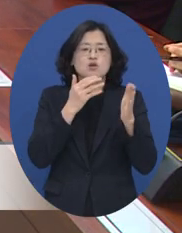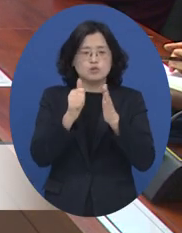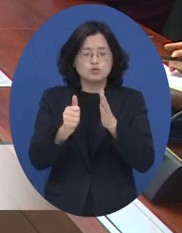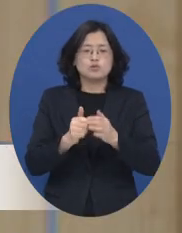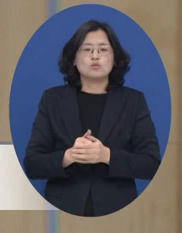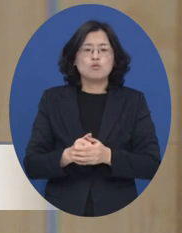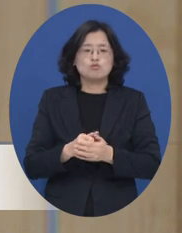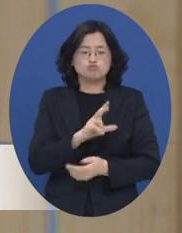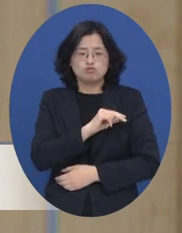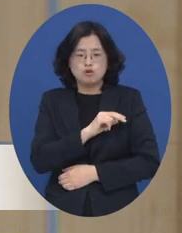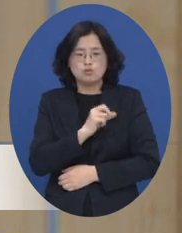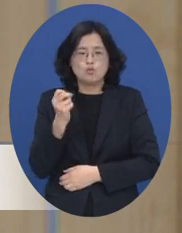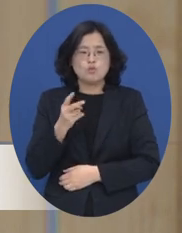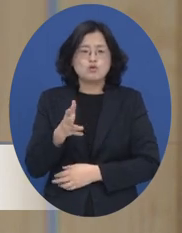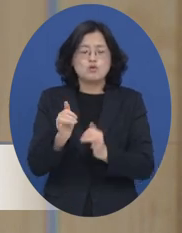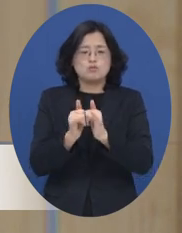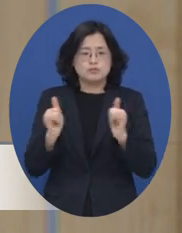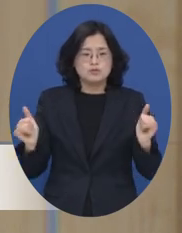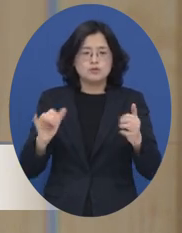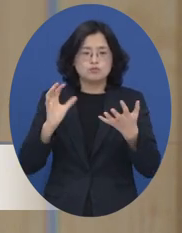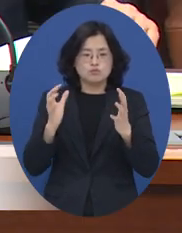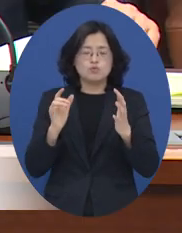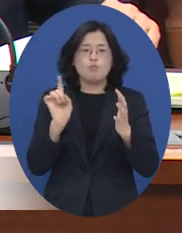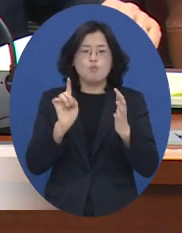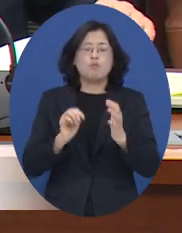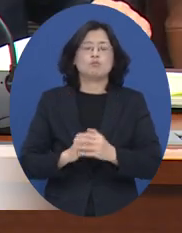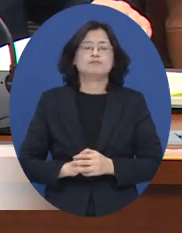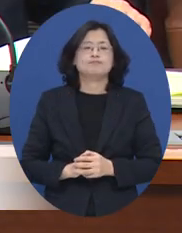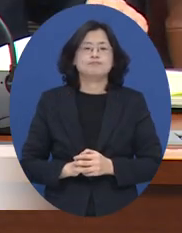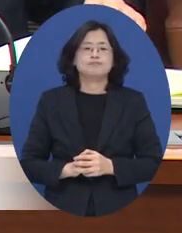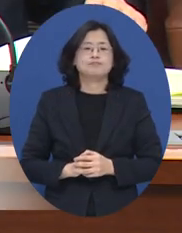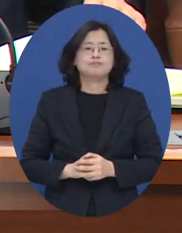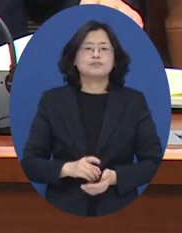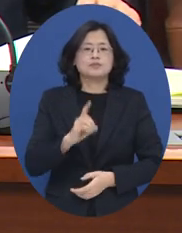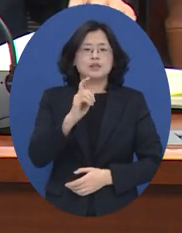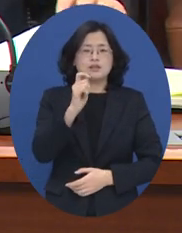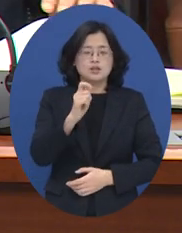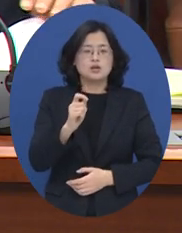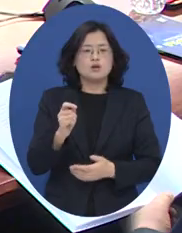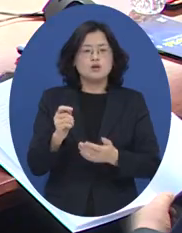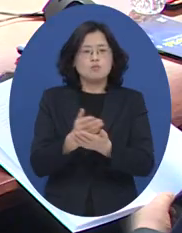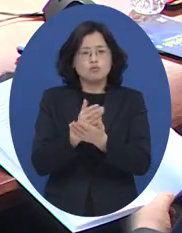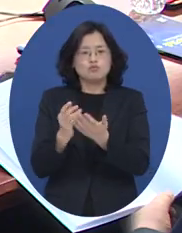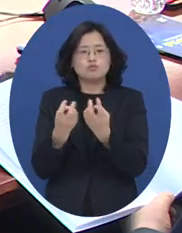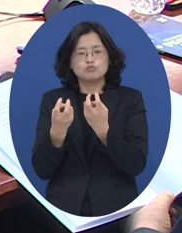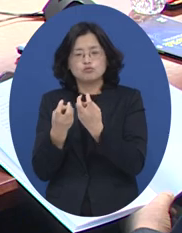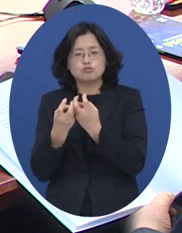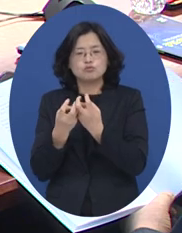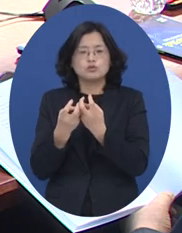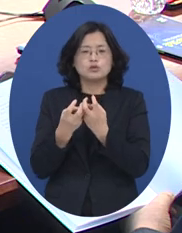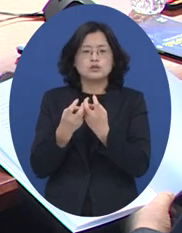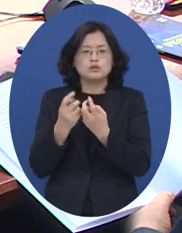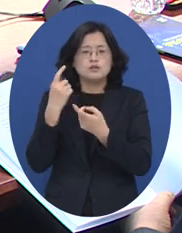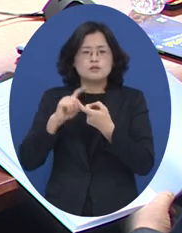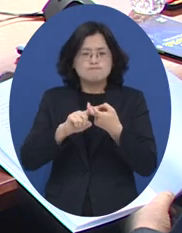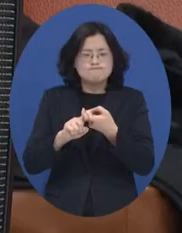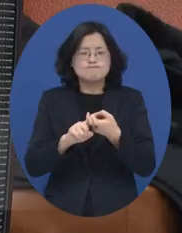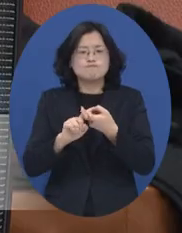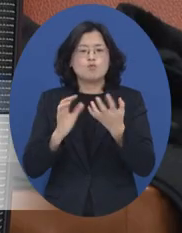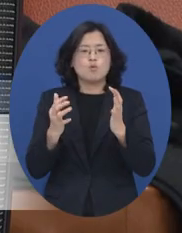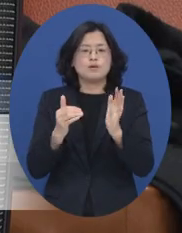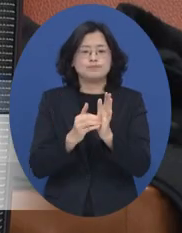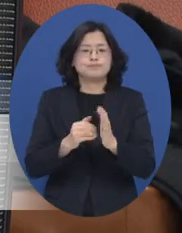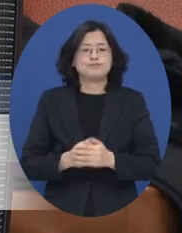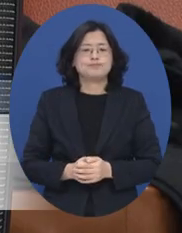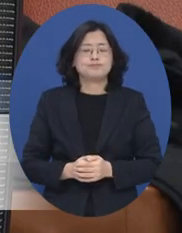경기도지사와 국회의원, 전문가 등이 함께한 이날 토론회에선 데이터 배당의 활성화 전략 방안에 대한 모색도 이뤄졌습니다.